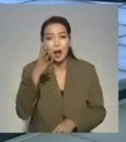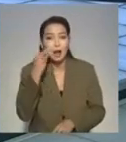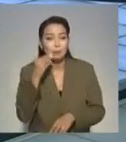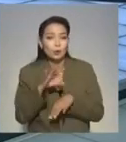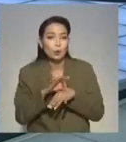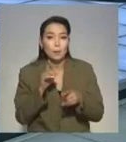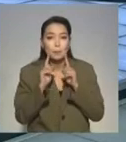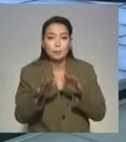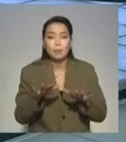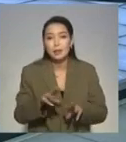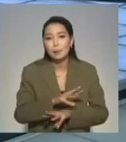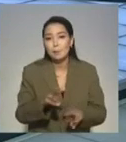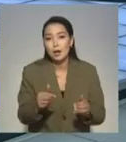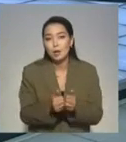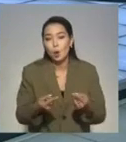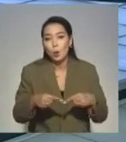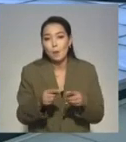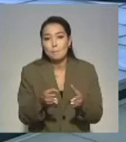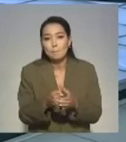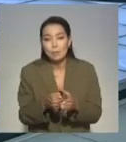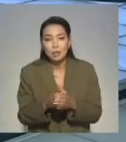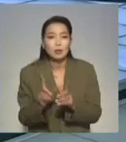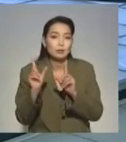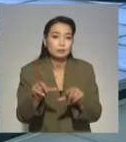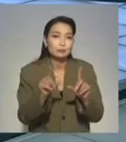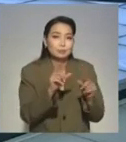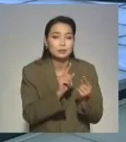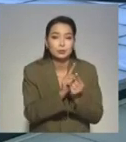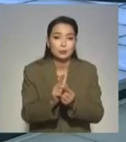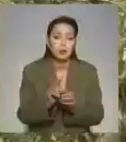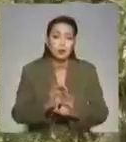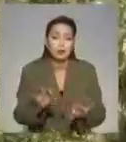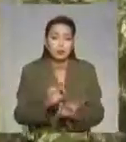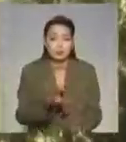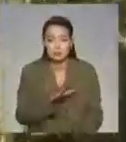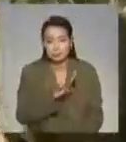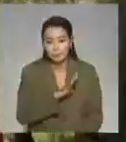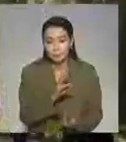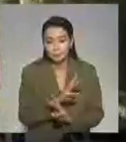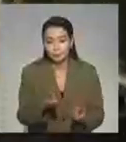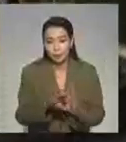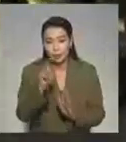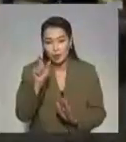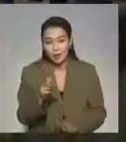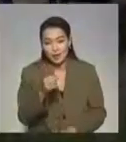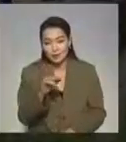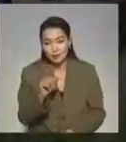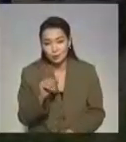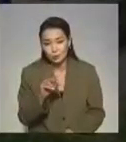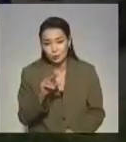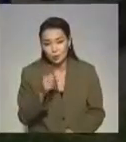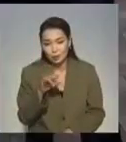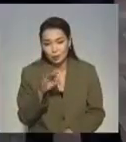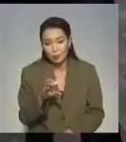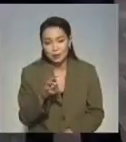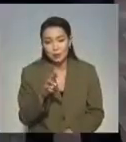өткен парламент мәжілісі жандағы қоғамдық палатаның көшпелі отырысында айтты. Мәжіліс депутаты Айдос Сарым бастаған